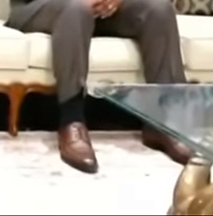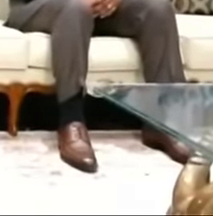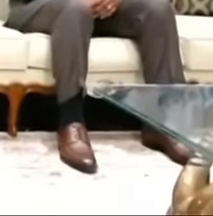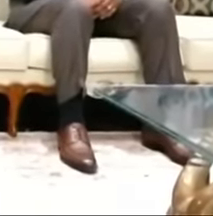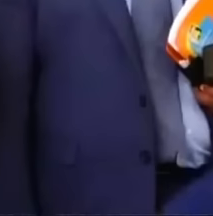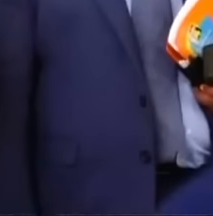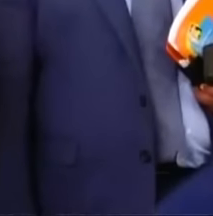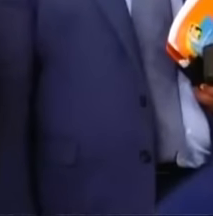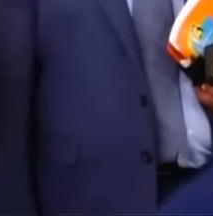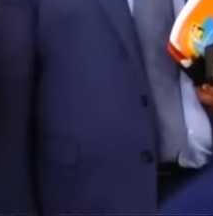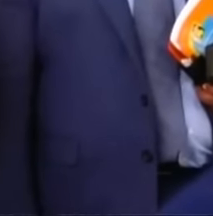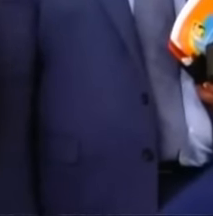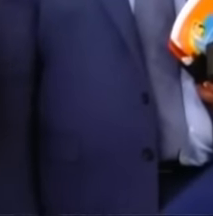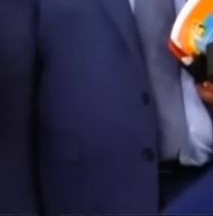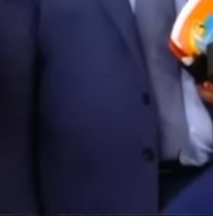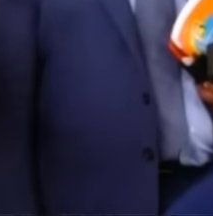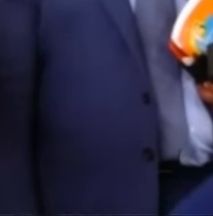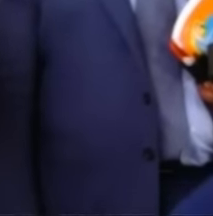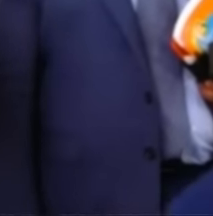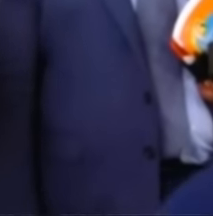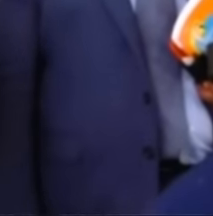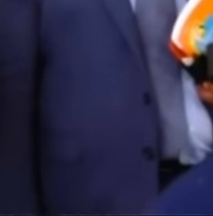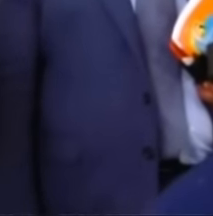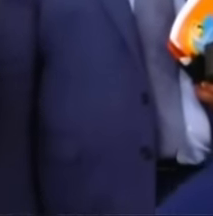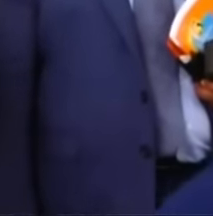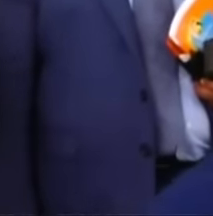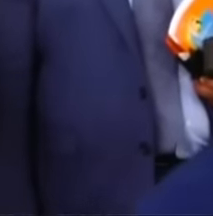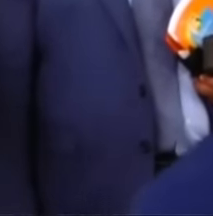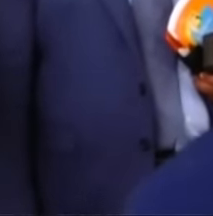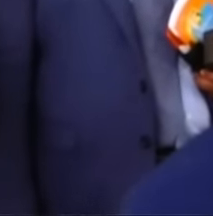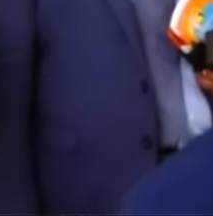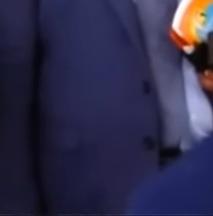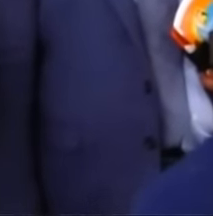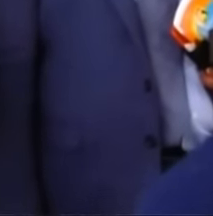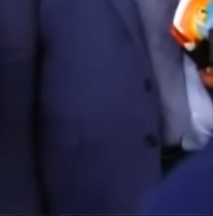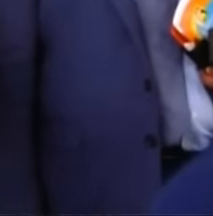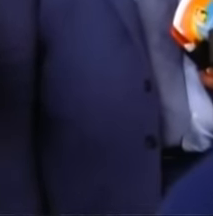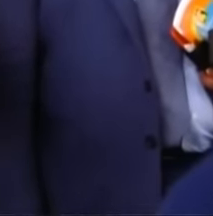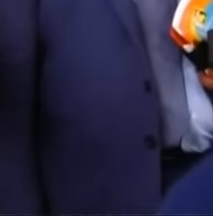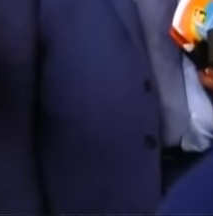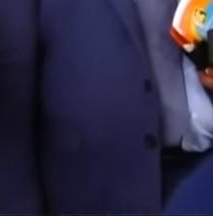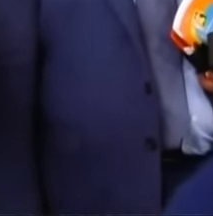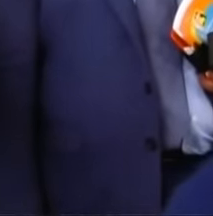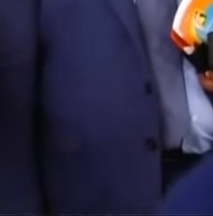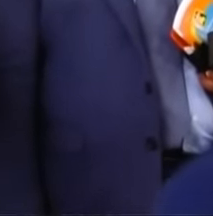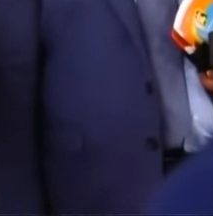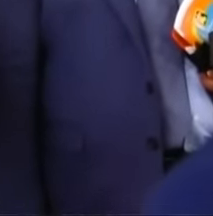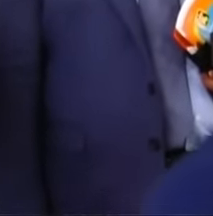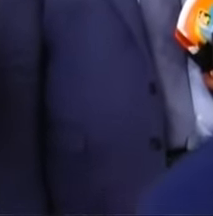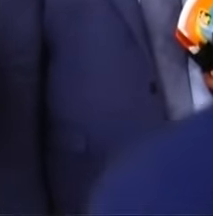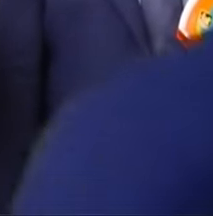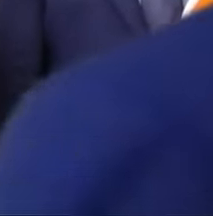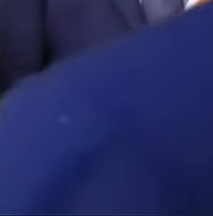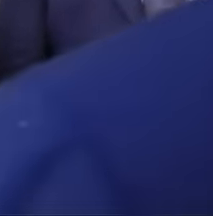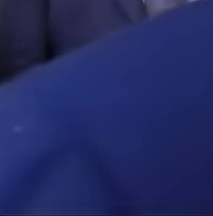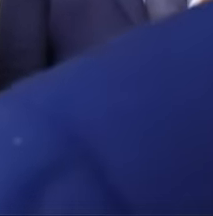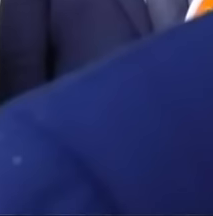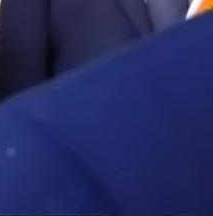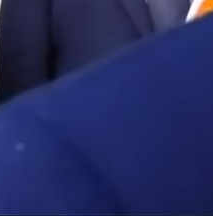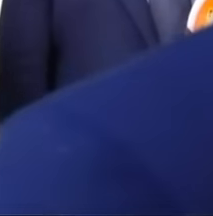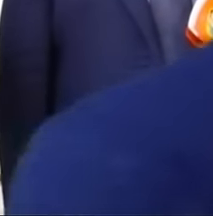Afrique et nous avons appelé un comité d'experts qui ont fait une recommandation au directeur général d'Africa